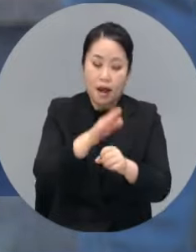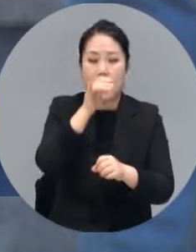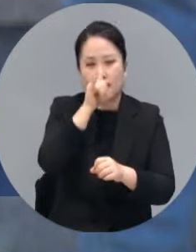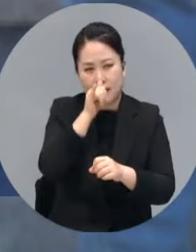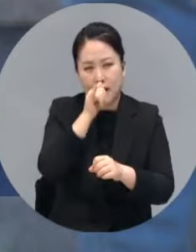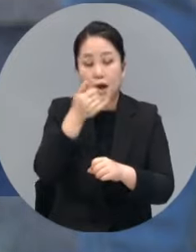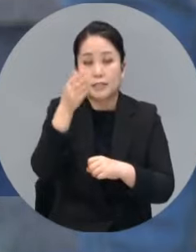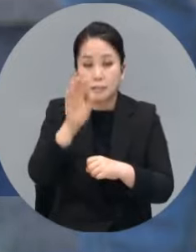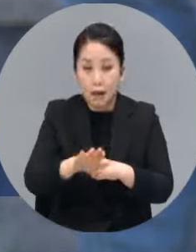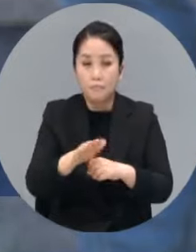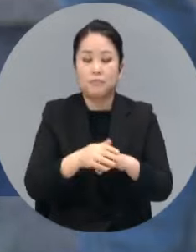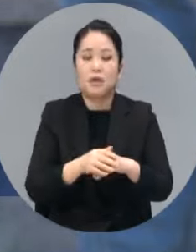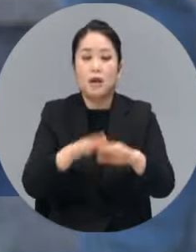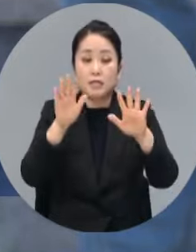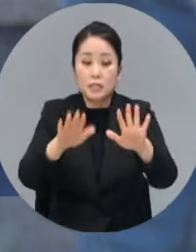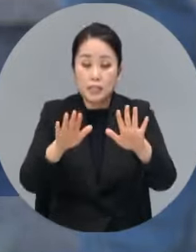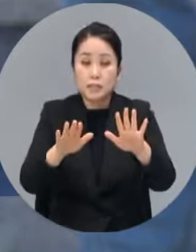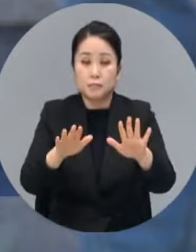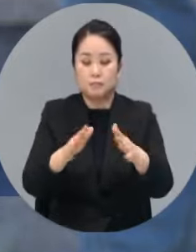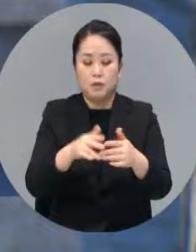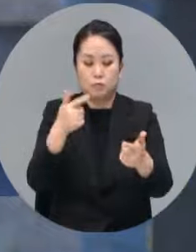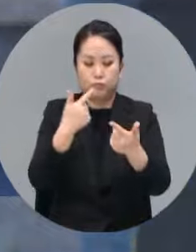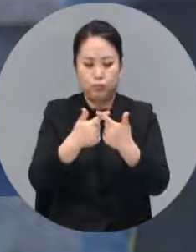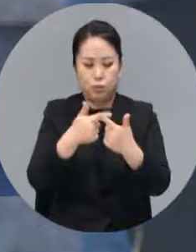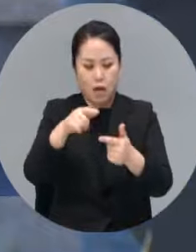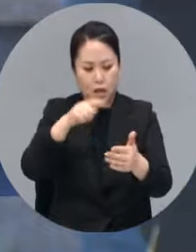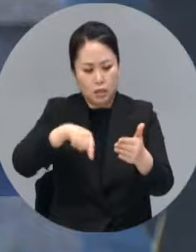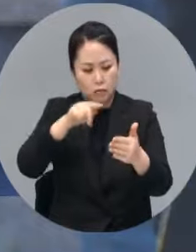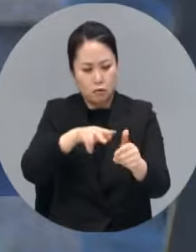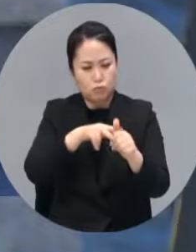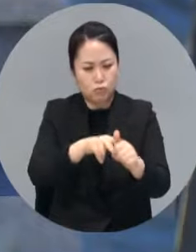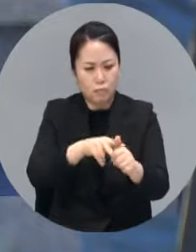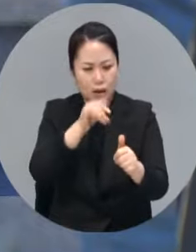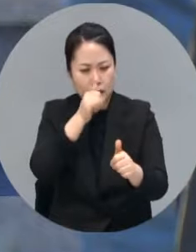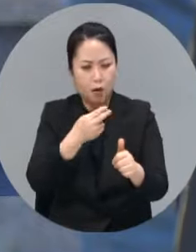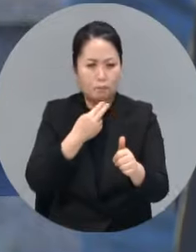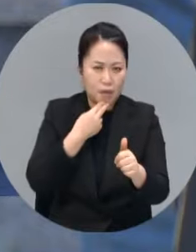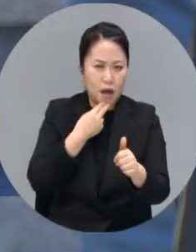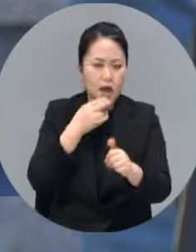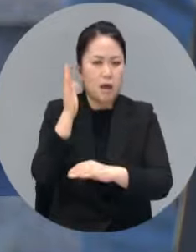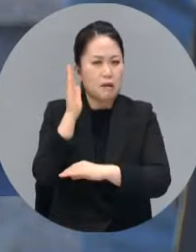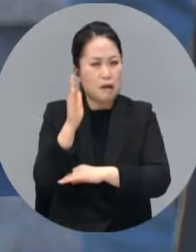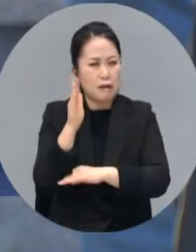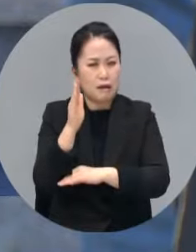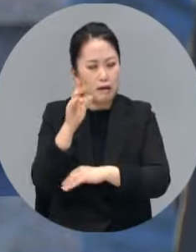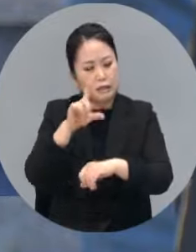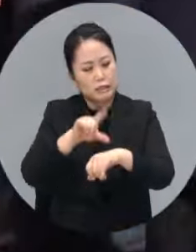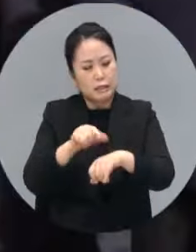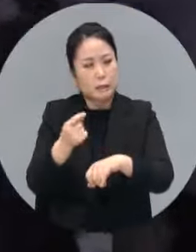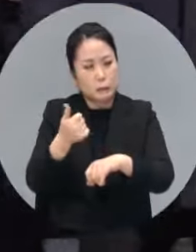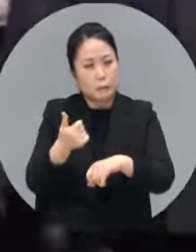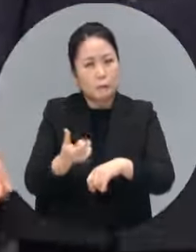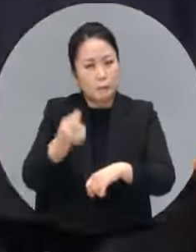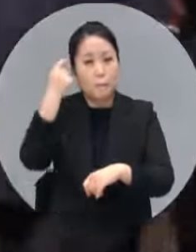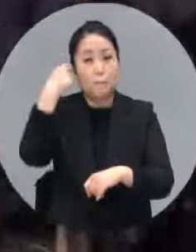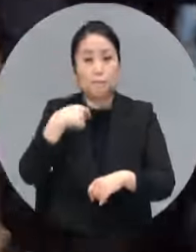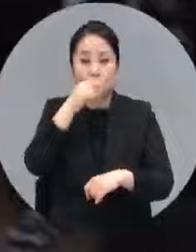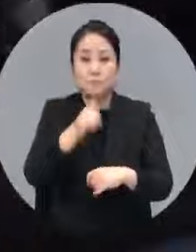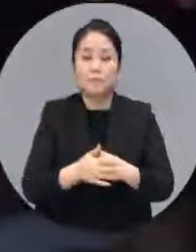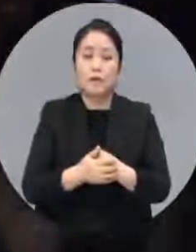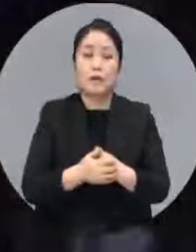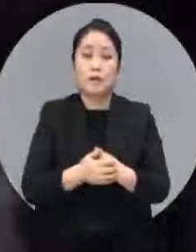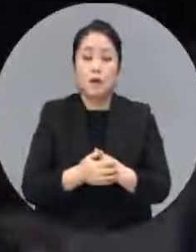근데 지금 시점에서 제가 부산에 출마를 한다 안 한다 이런 말씀을 드린 자체는 좀 빠른 것 같습니다.